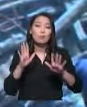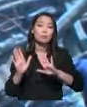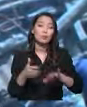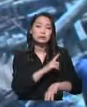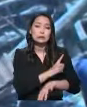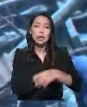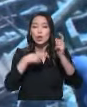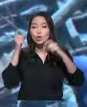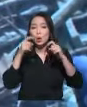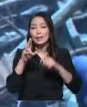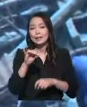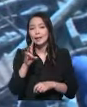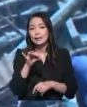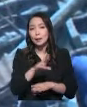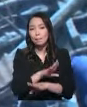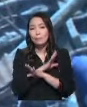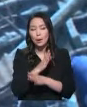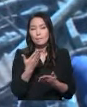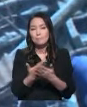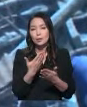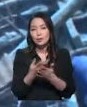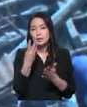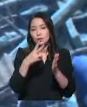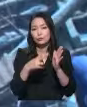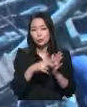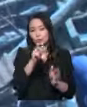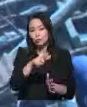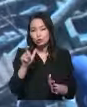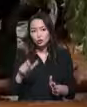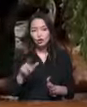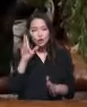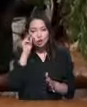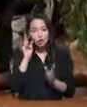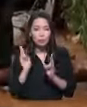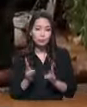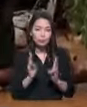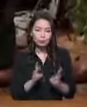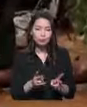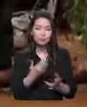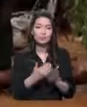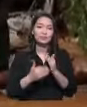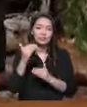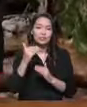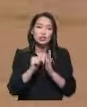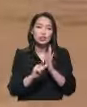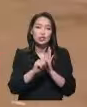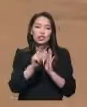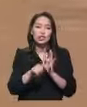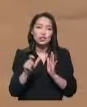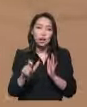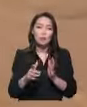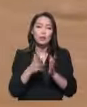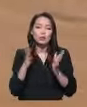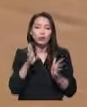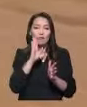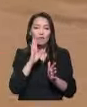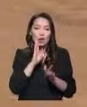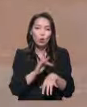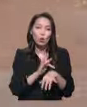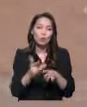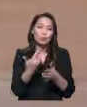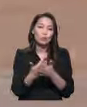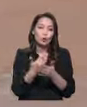сильных дождей в Кении погибло по меньшей мере 38 человек. Пострадало свыше 60. Большая вода уничтожила около